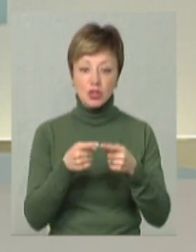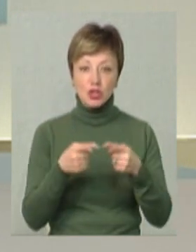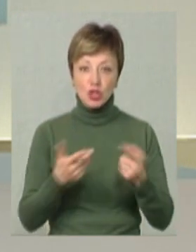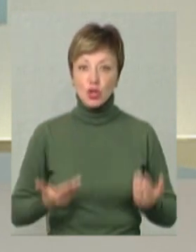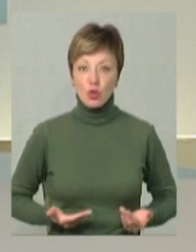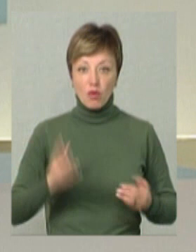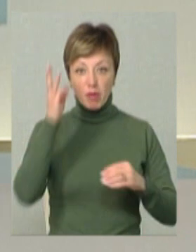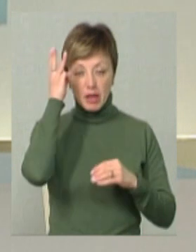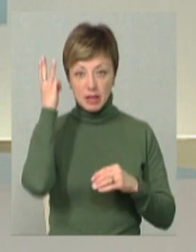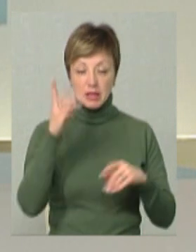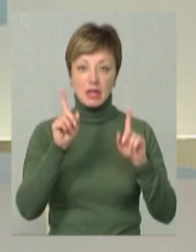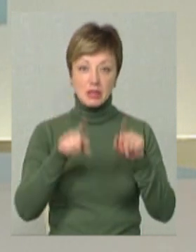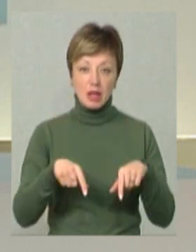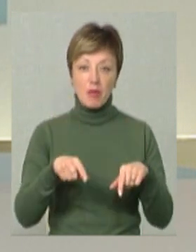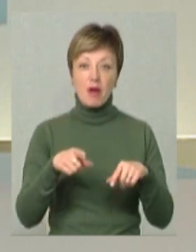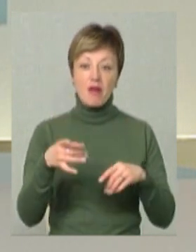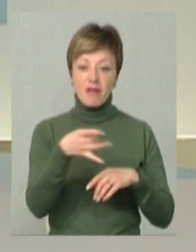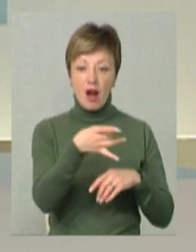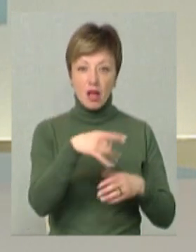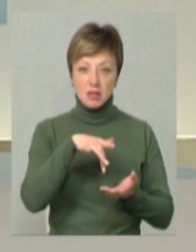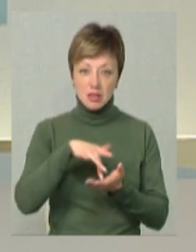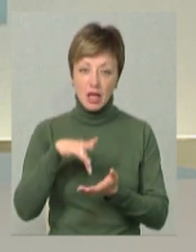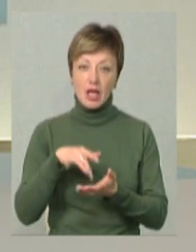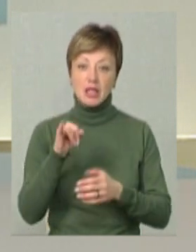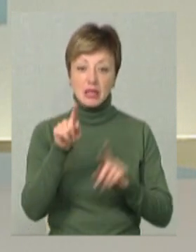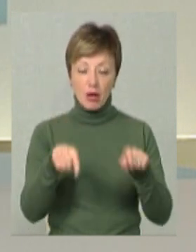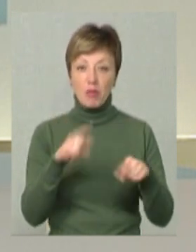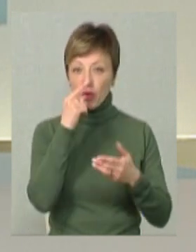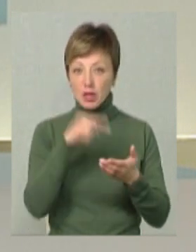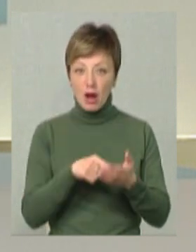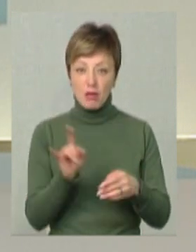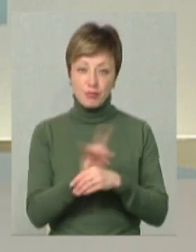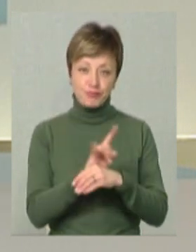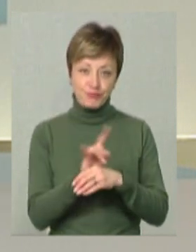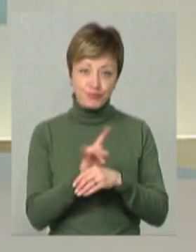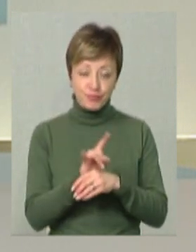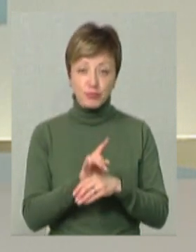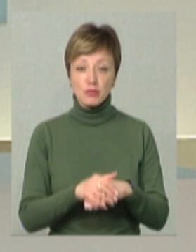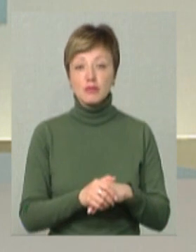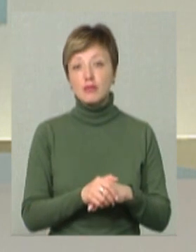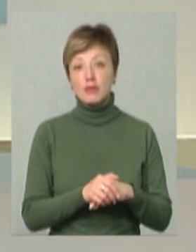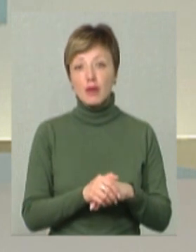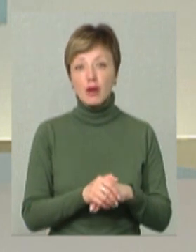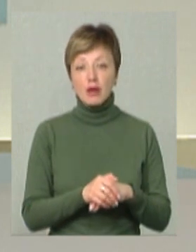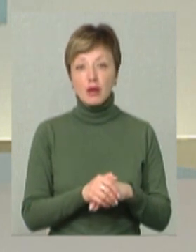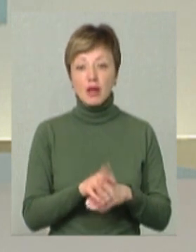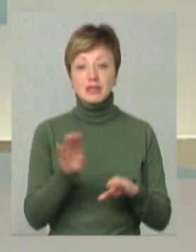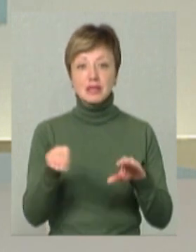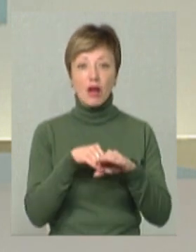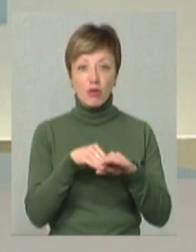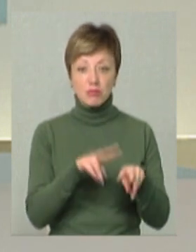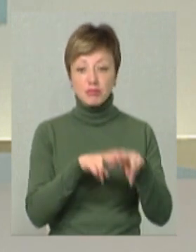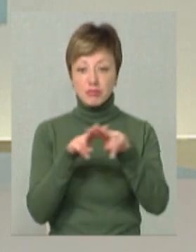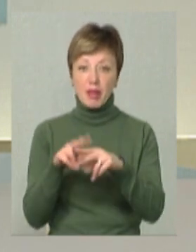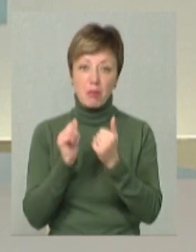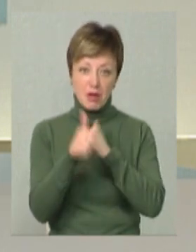житло не лише у Хмельницькому, а так само і в райцентрах. І там теж потрапили на вудку шахраїв в якості задатку,